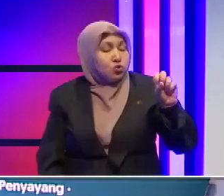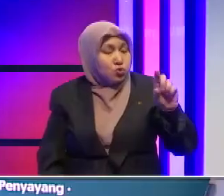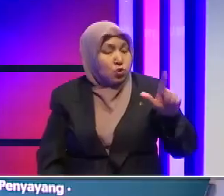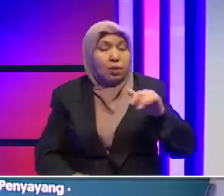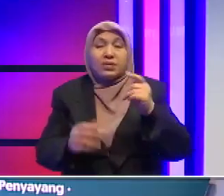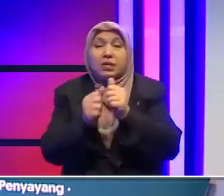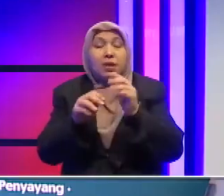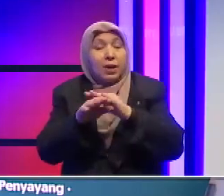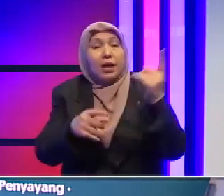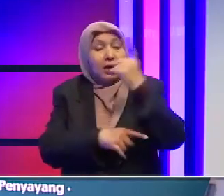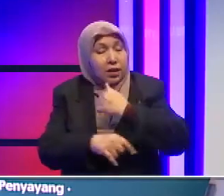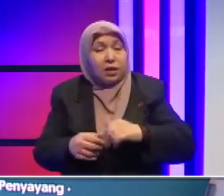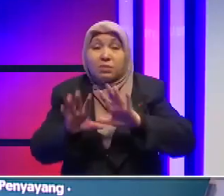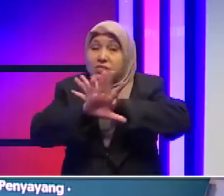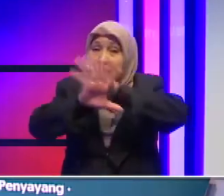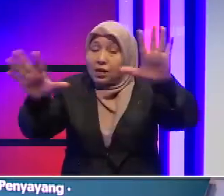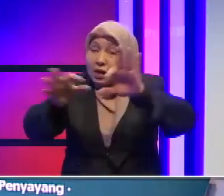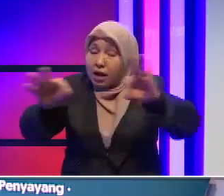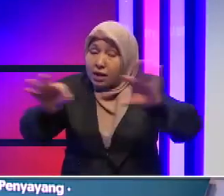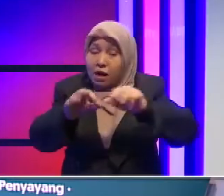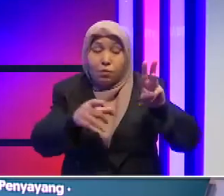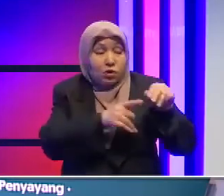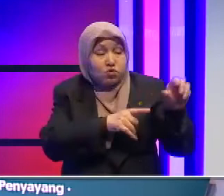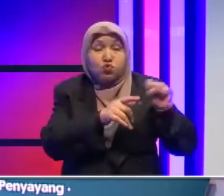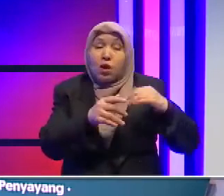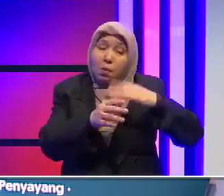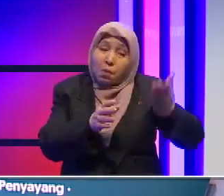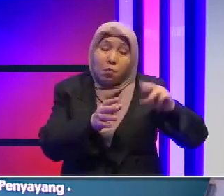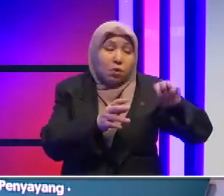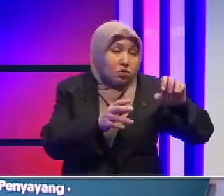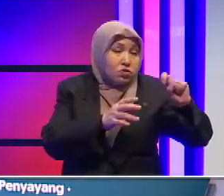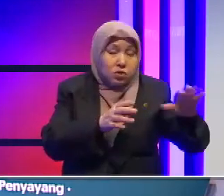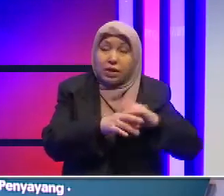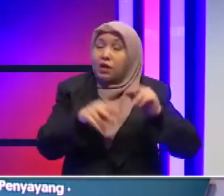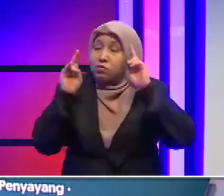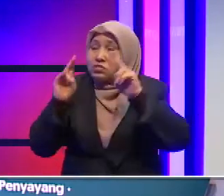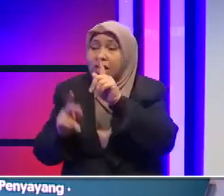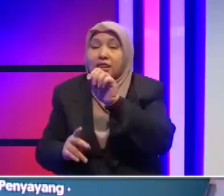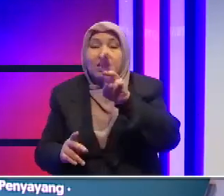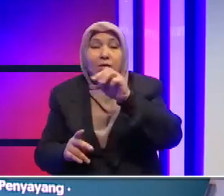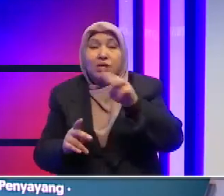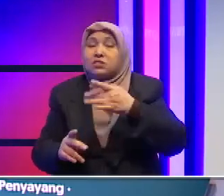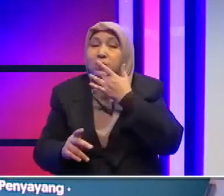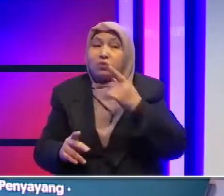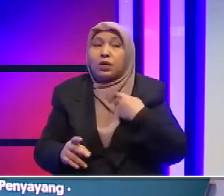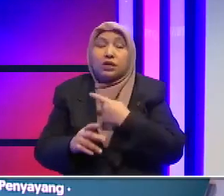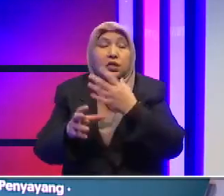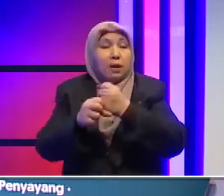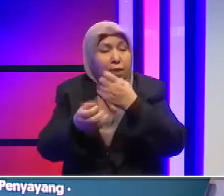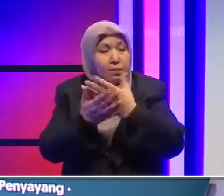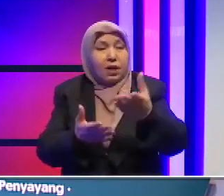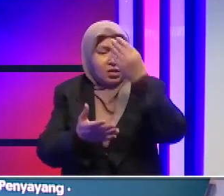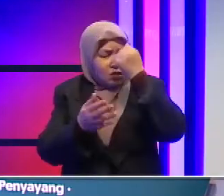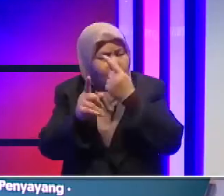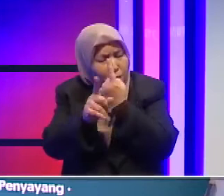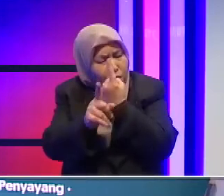hari ini mencerahkan ayat demi ayat, halaman demi halaman bersama Ustaz Tirmizi pada hari ini Ustaz ya. Bertuah kita dapat belajar